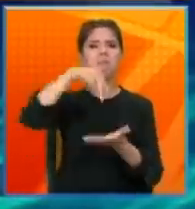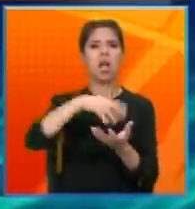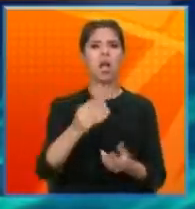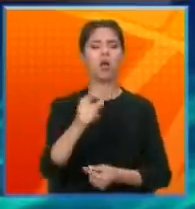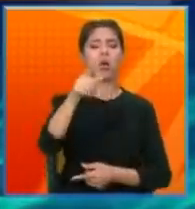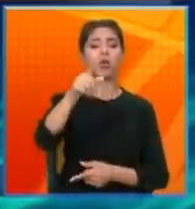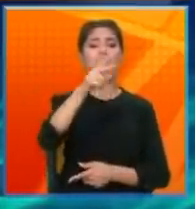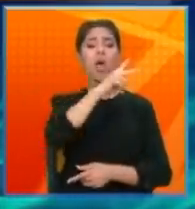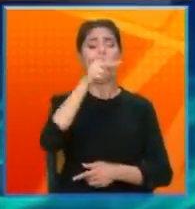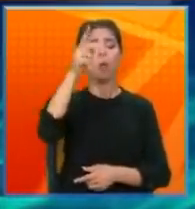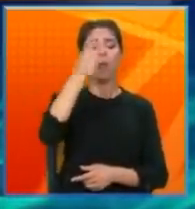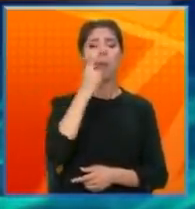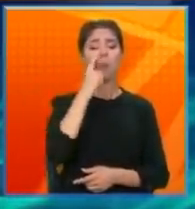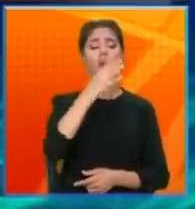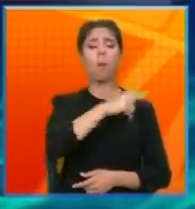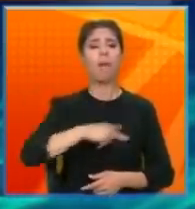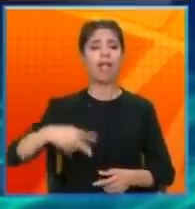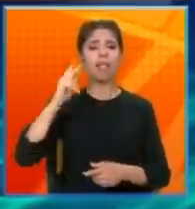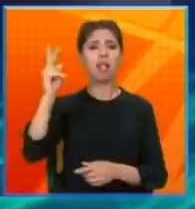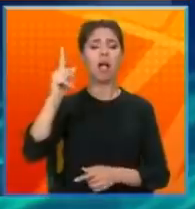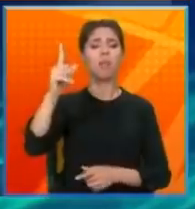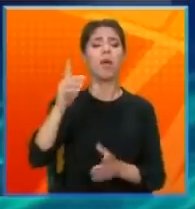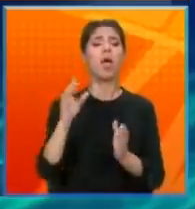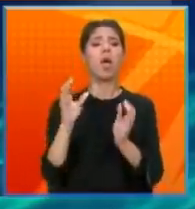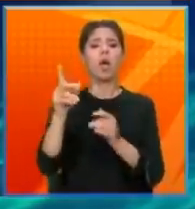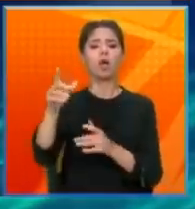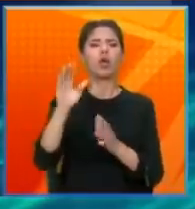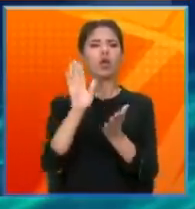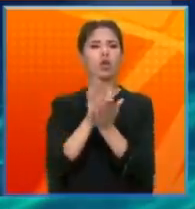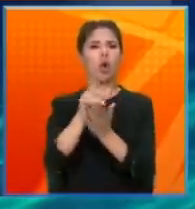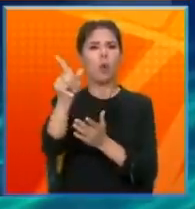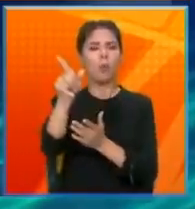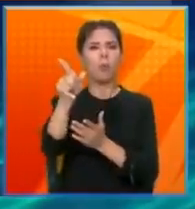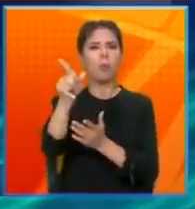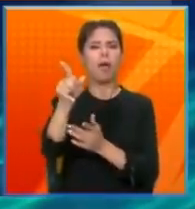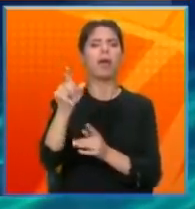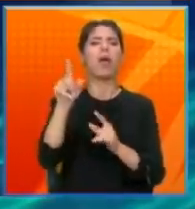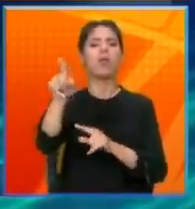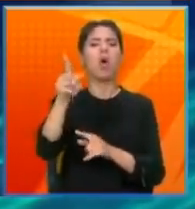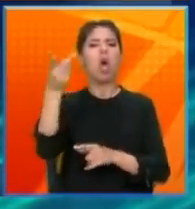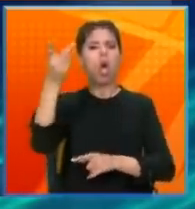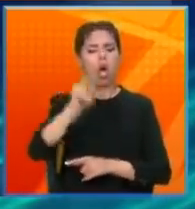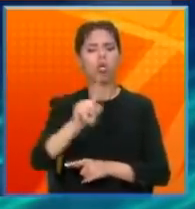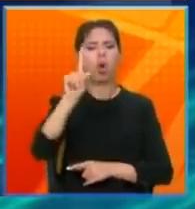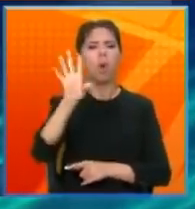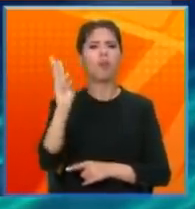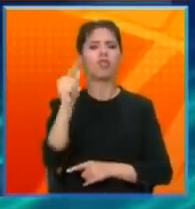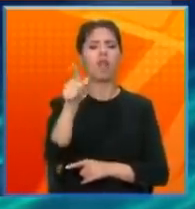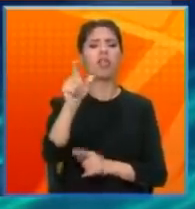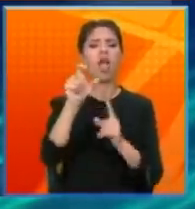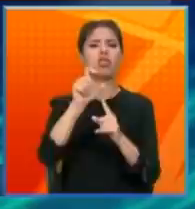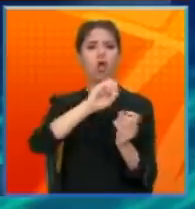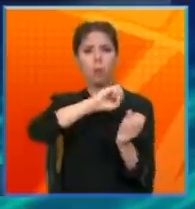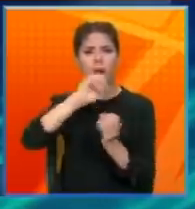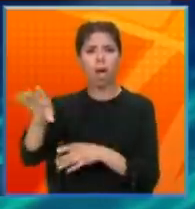barınakta yaklaşık 15 köpek ölmüştü. Görevliler o köpekleri gömmek yerine bir çöp gibi çöp kamyonuna attı. İç aracısı